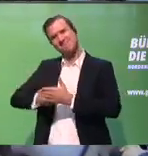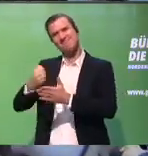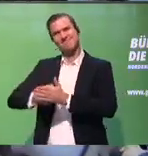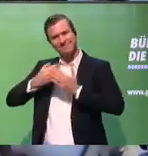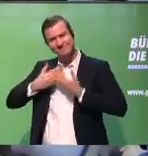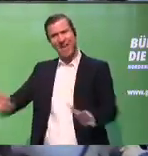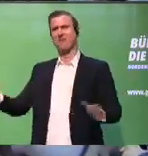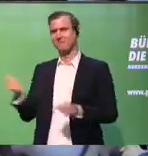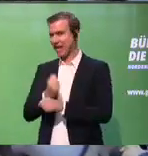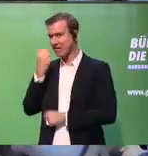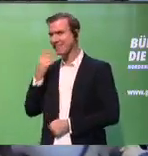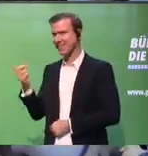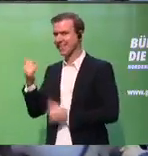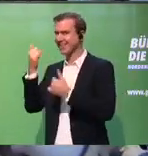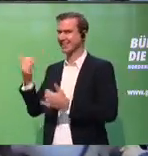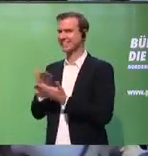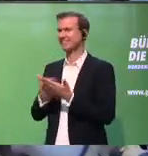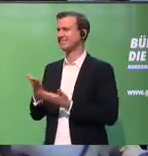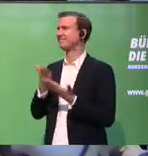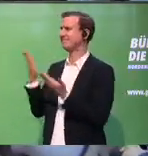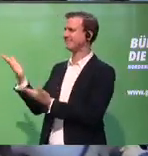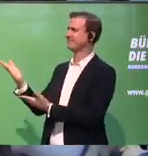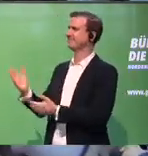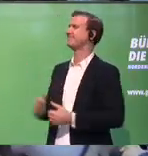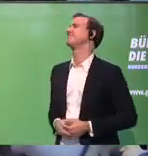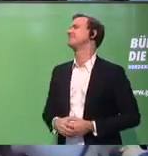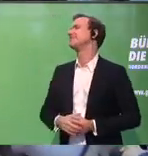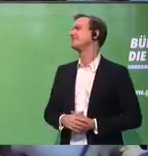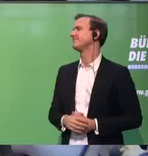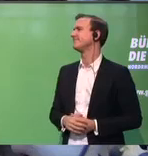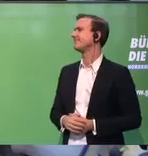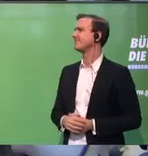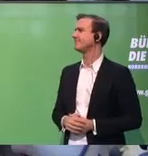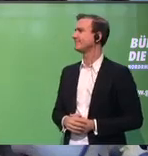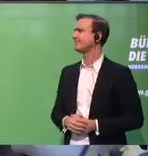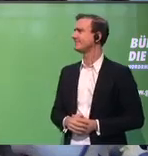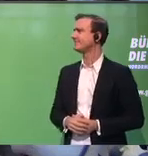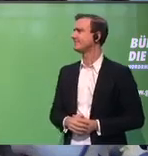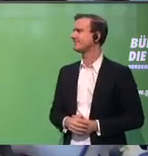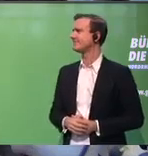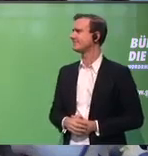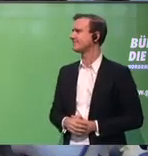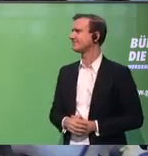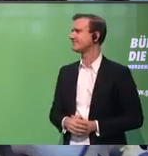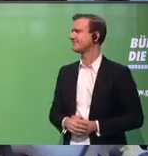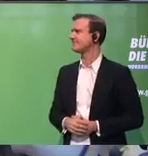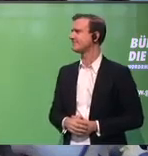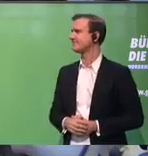So, und das machen wir jetzt so. So, hier von hier.